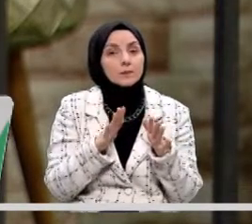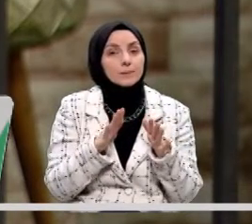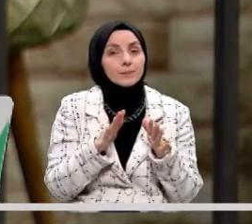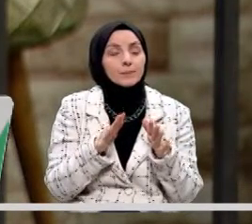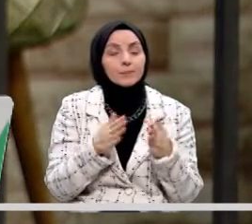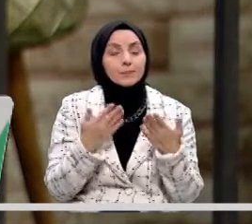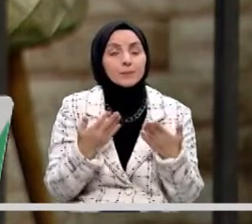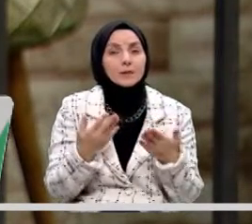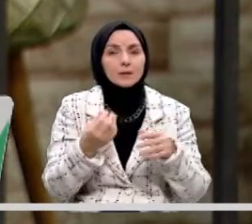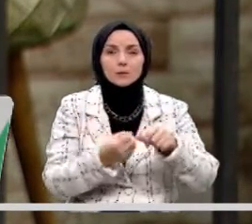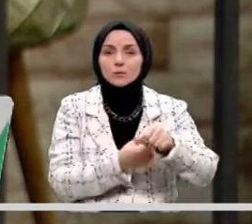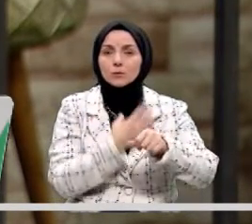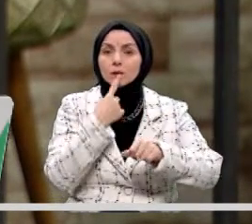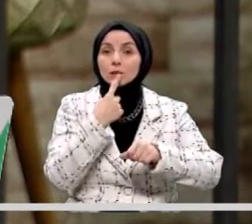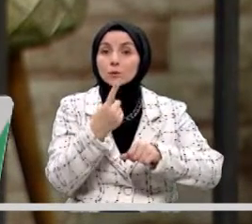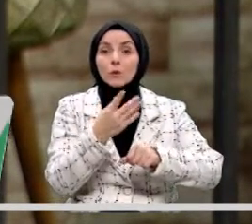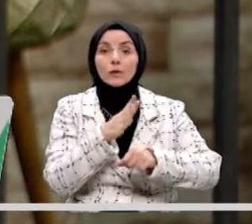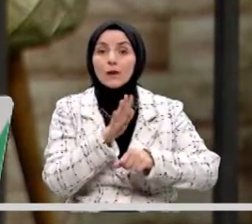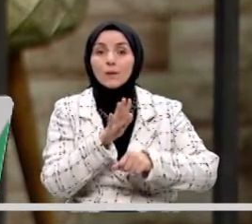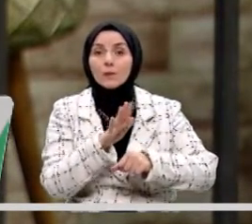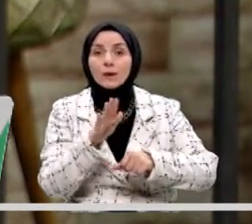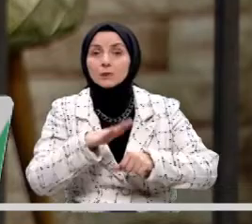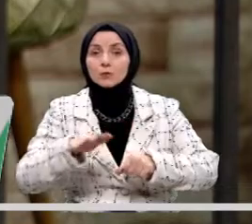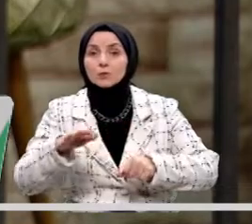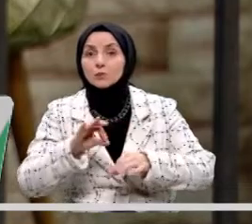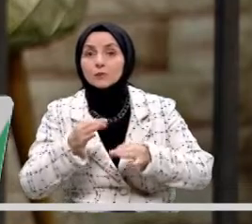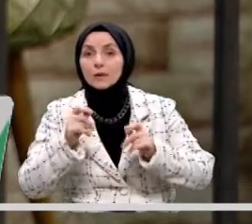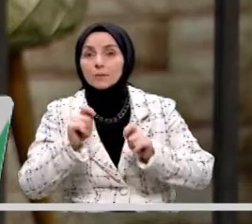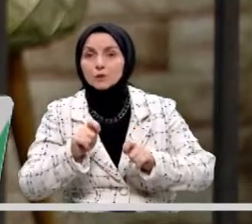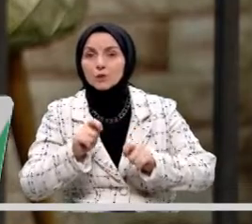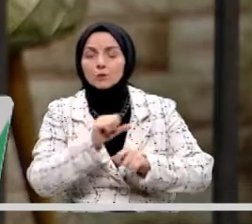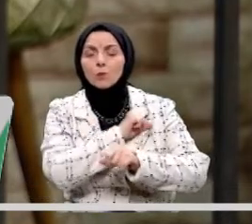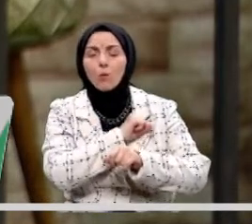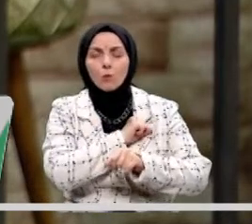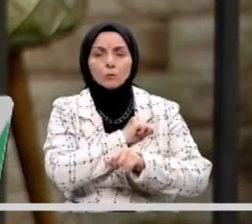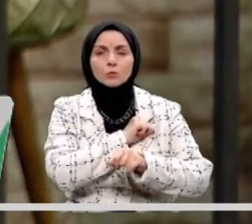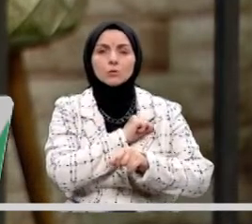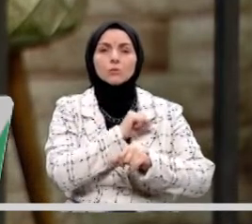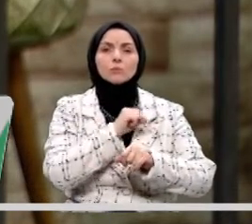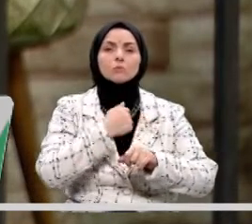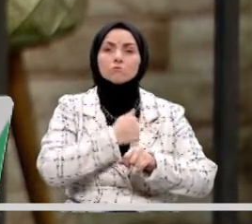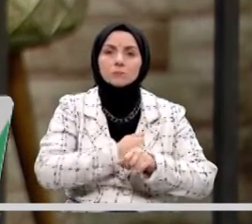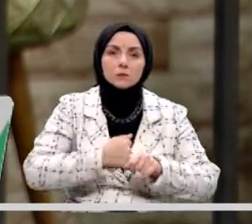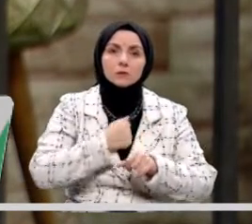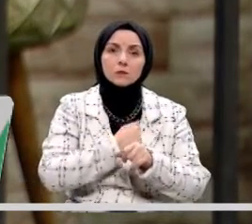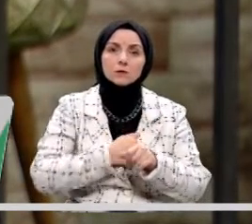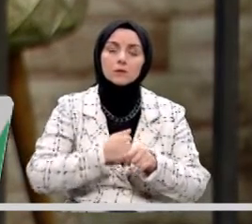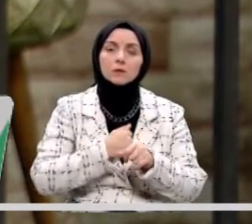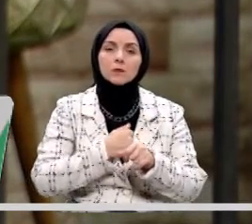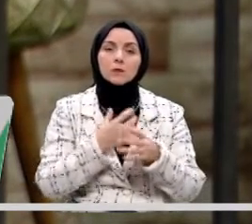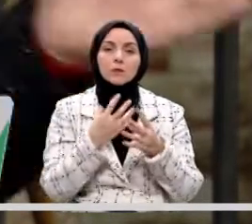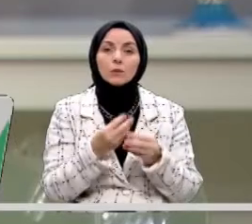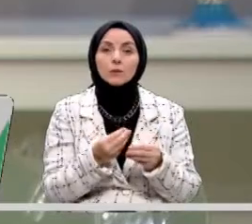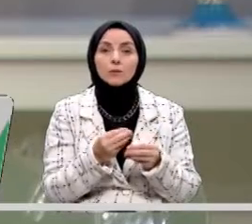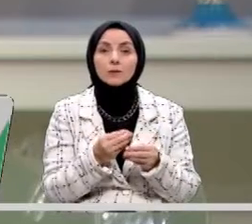duygularını ifade edemeyen çocuğu ne yapacağız hazine geniş korkmuş kızgın Hani ta programın başında dedi ki ona kadar